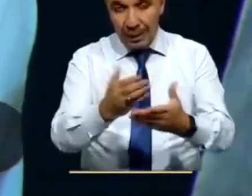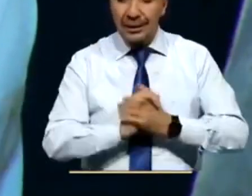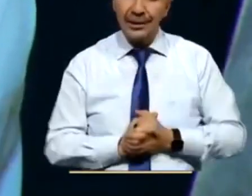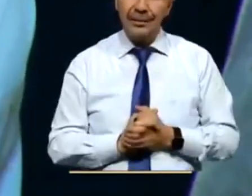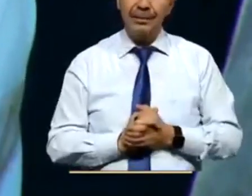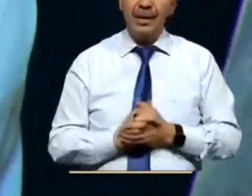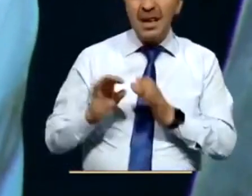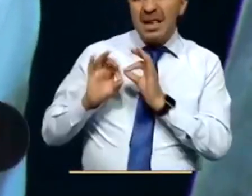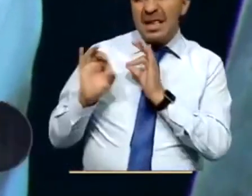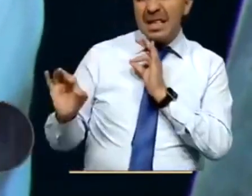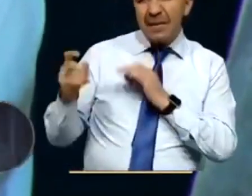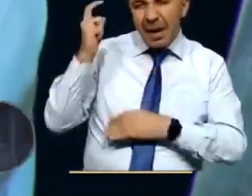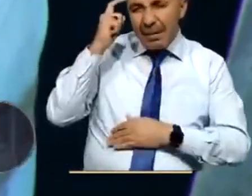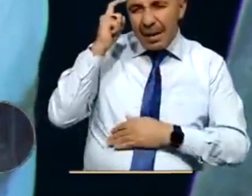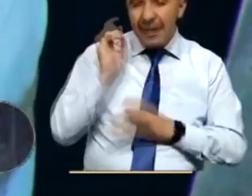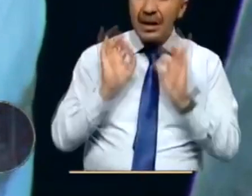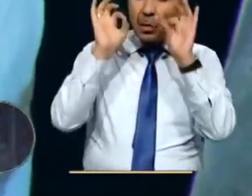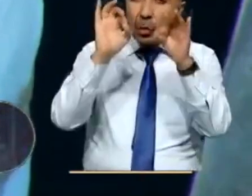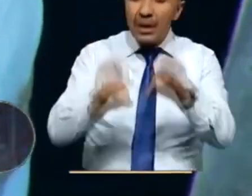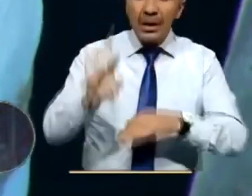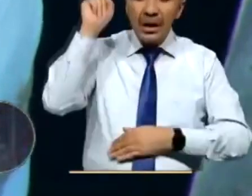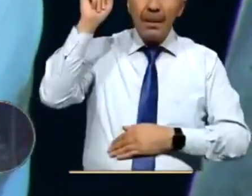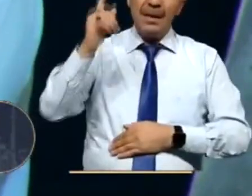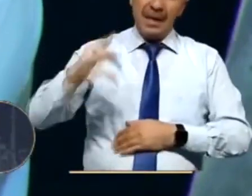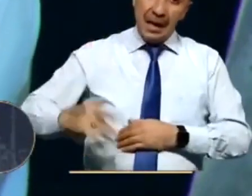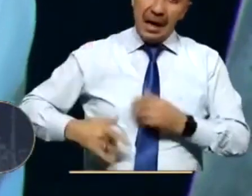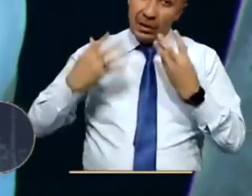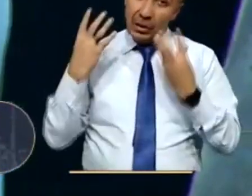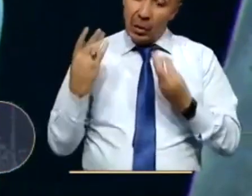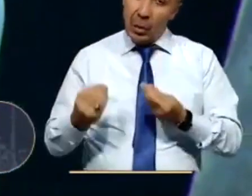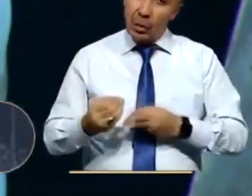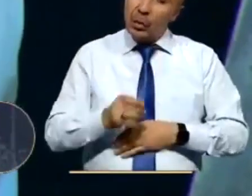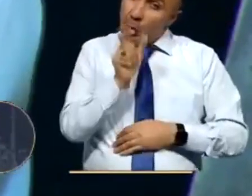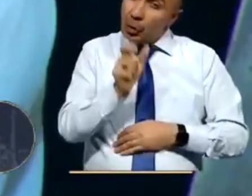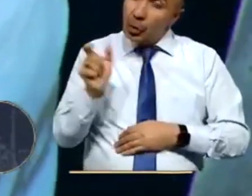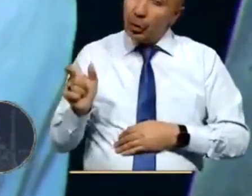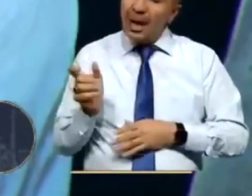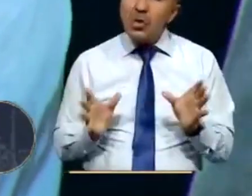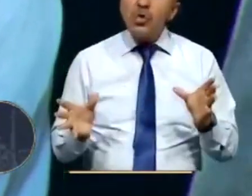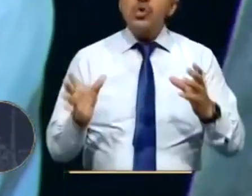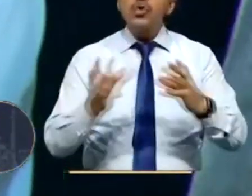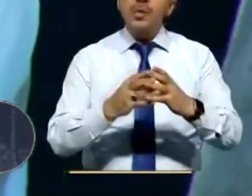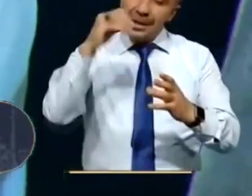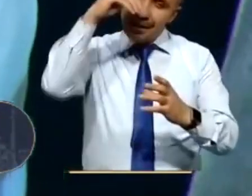Takva şuuruna ulaşarak Rabbimizin razı olduğu kullar zümresine ilhak olmaktır.